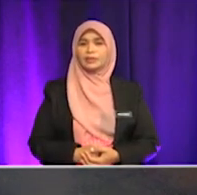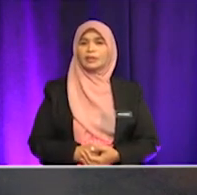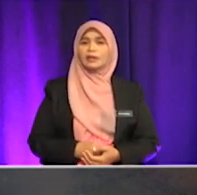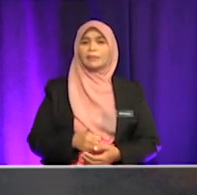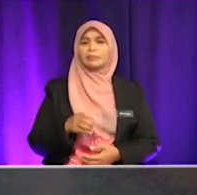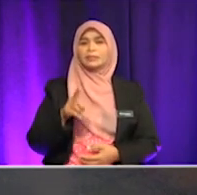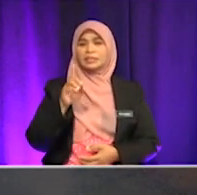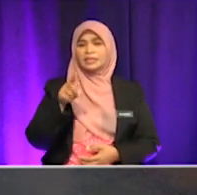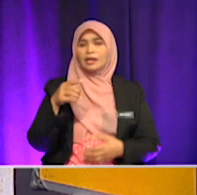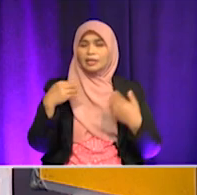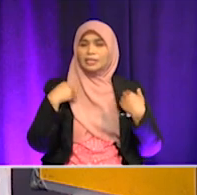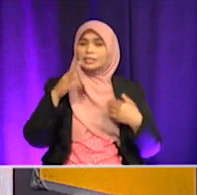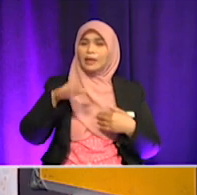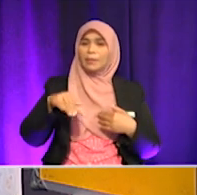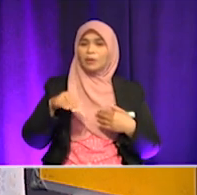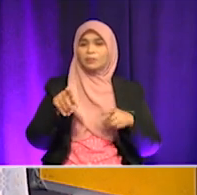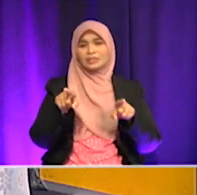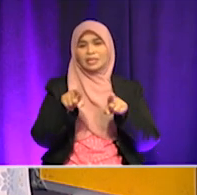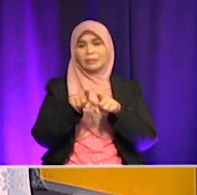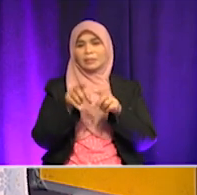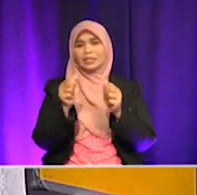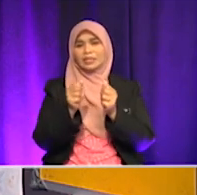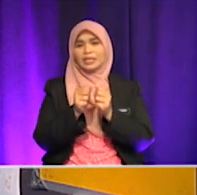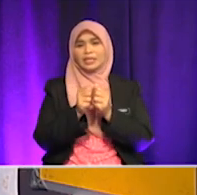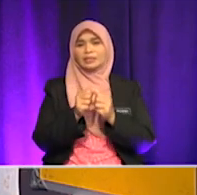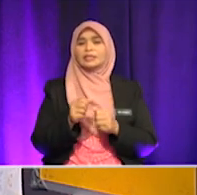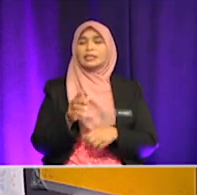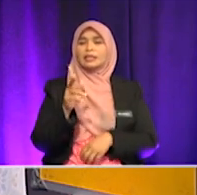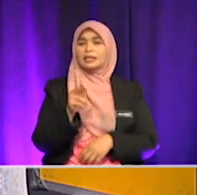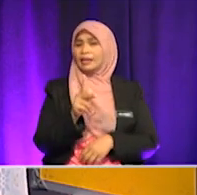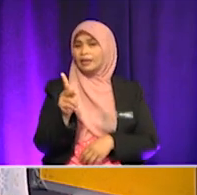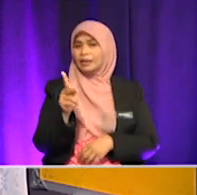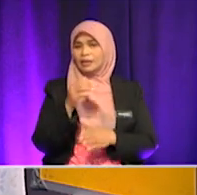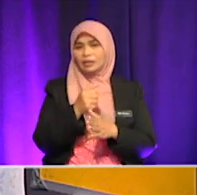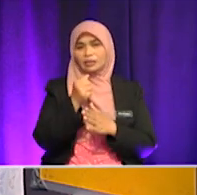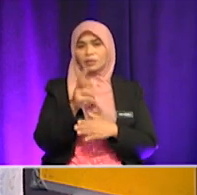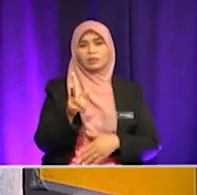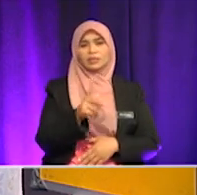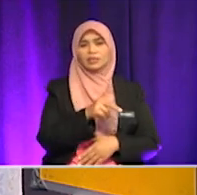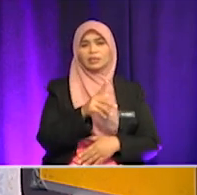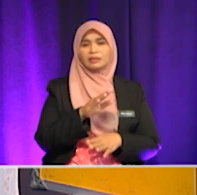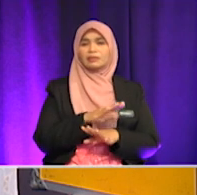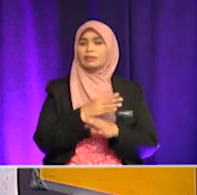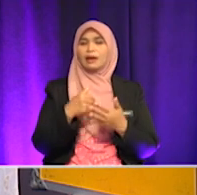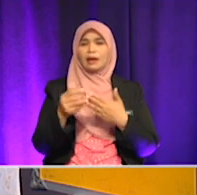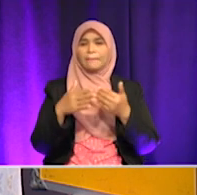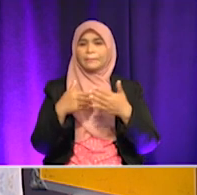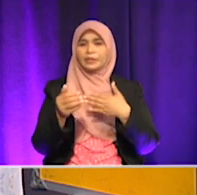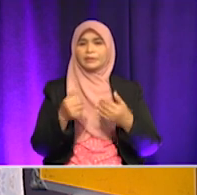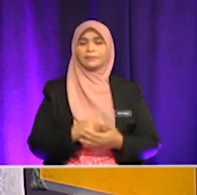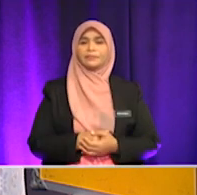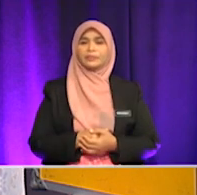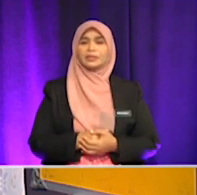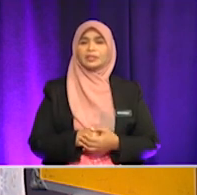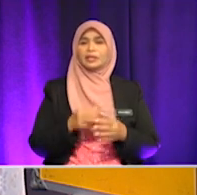sama dengan ataupun macam tadilah sebab kita tahu sebelah kiri ataupun sebelah kanan. Kanan pun tak ada masalah. Tak ada masalah. Okey, jadi dalam satu persamaan tu bergantung